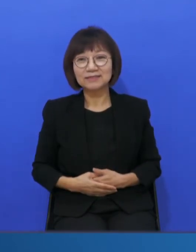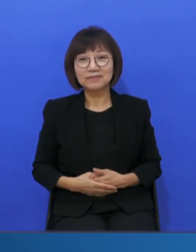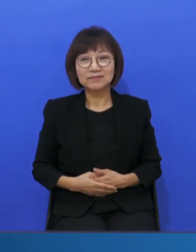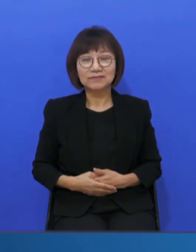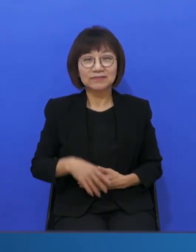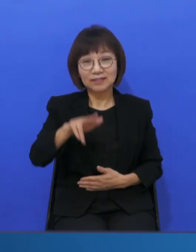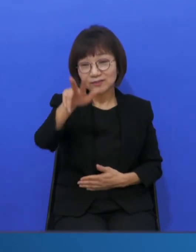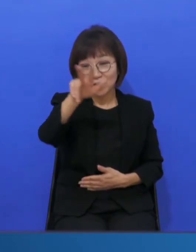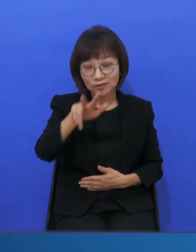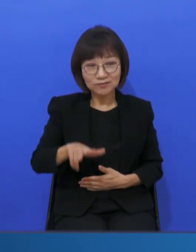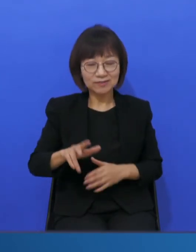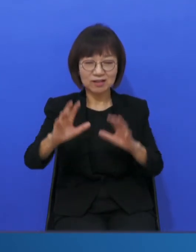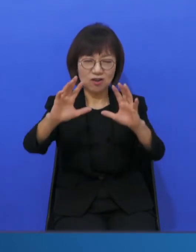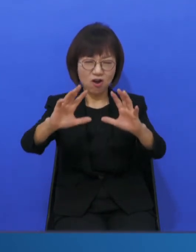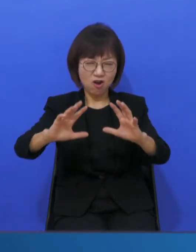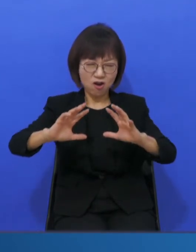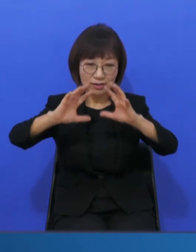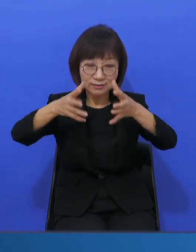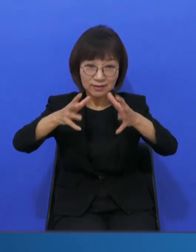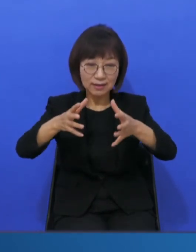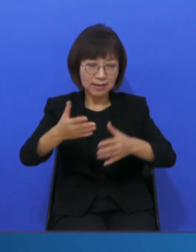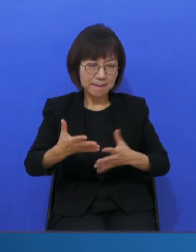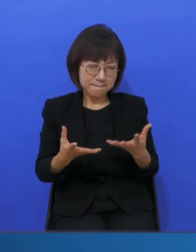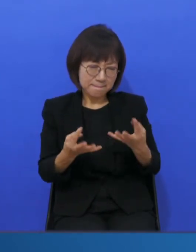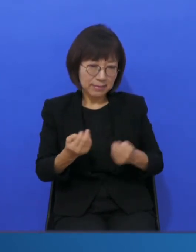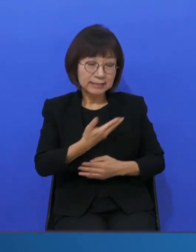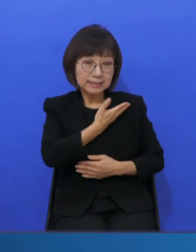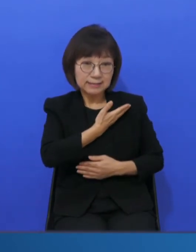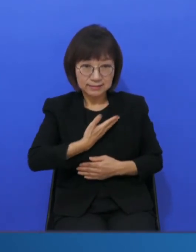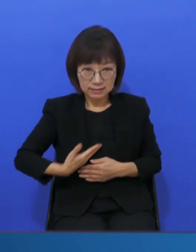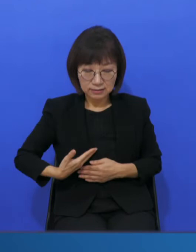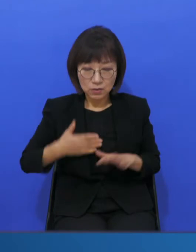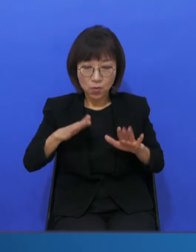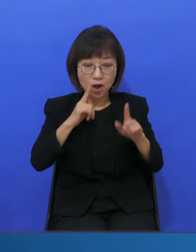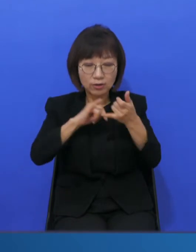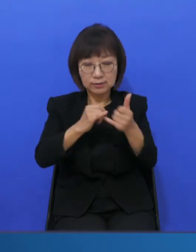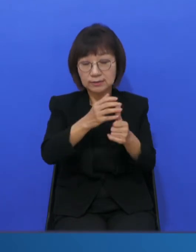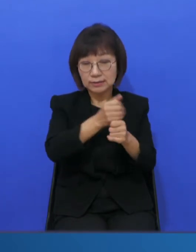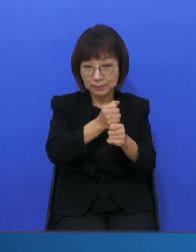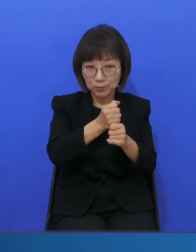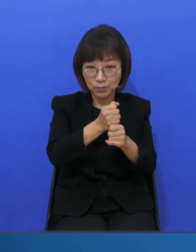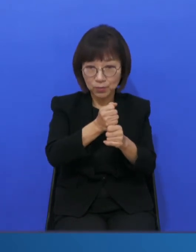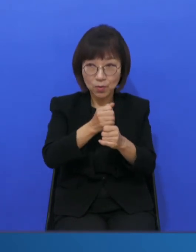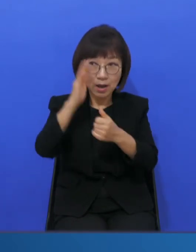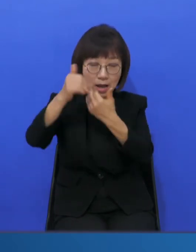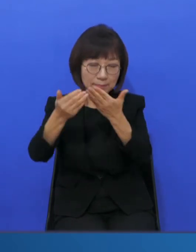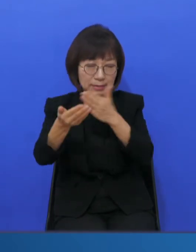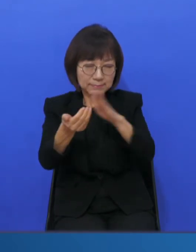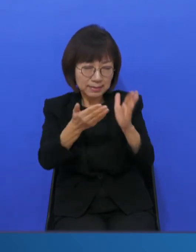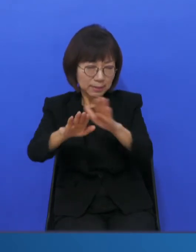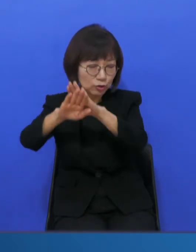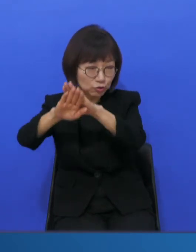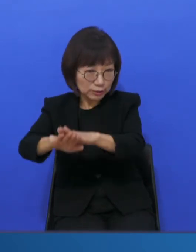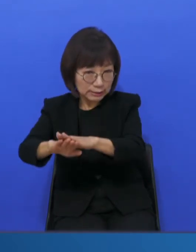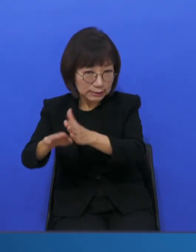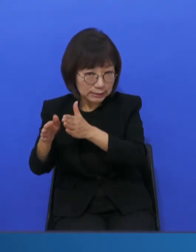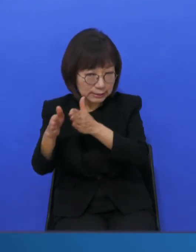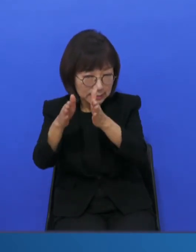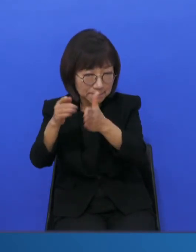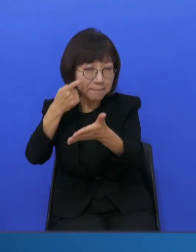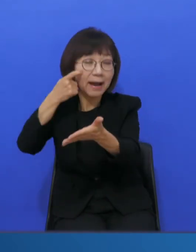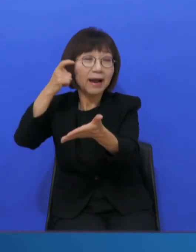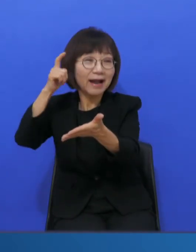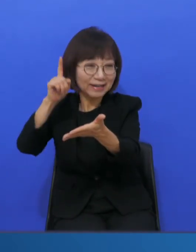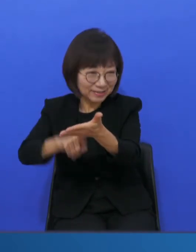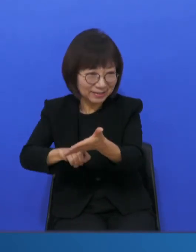path. 전국 세계 많은 제자들이 이 언약 잡고 길을 찾는 귀중한 주간 되기를 주 예수 이름으로 I 축복합니다. bless